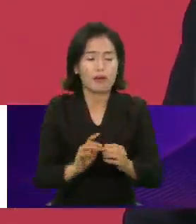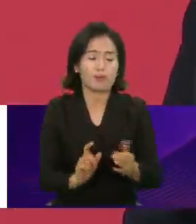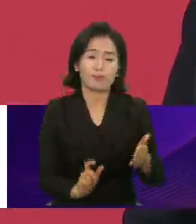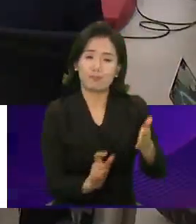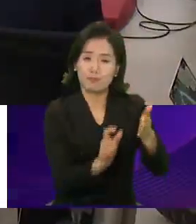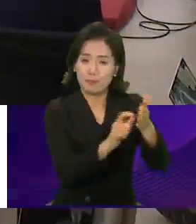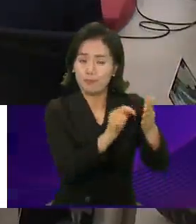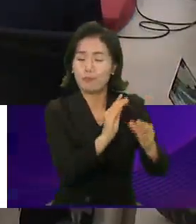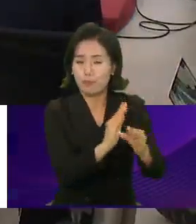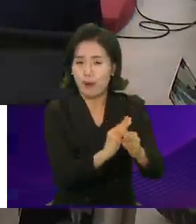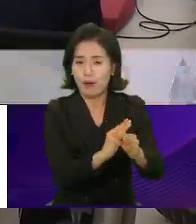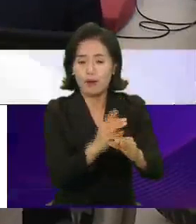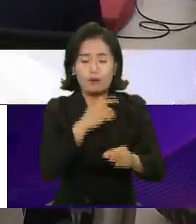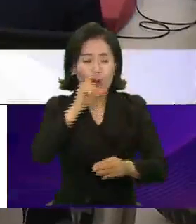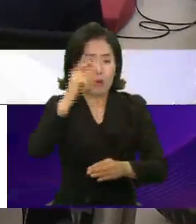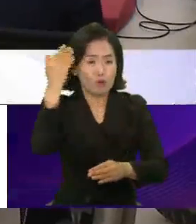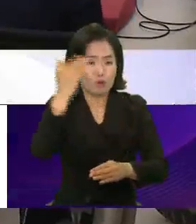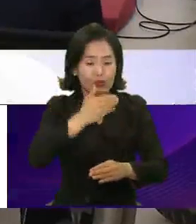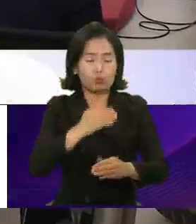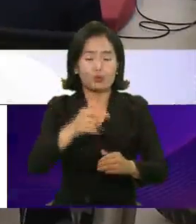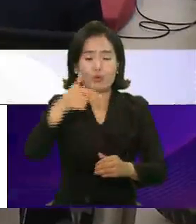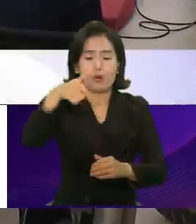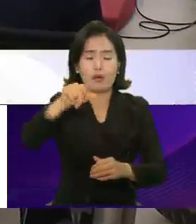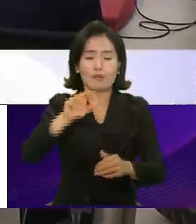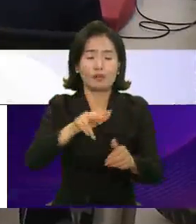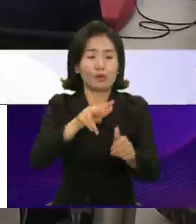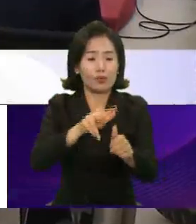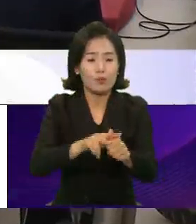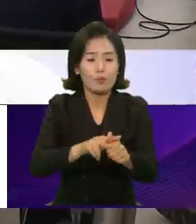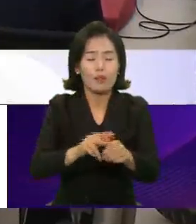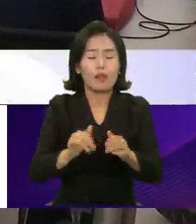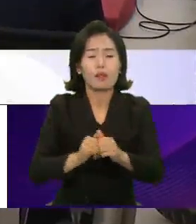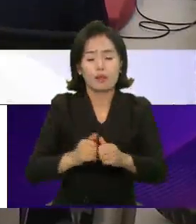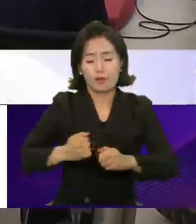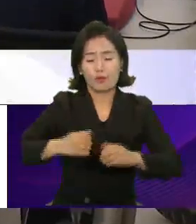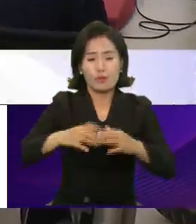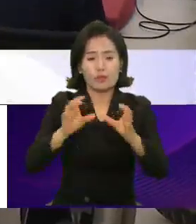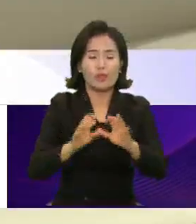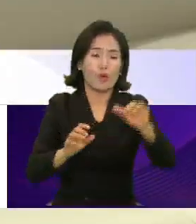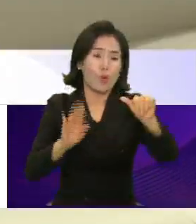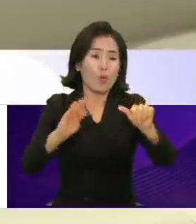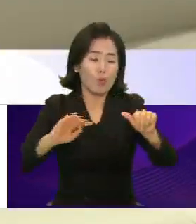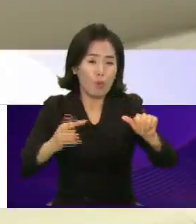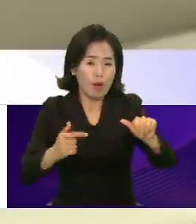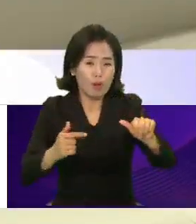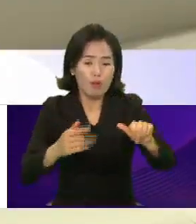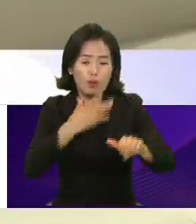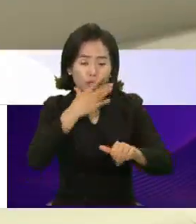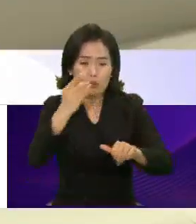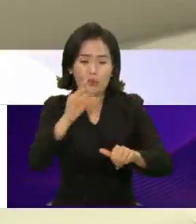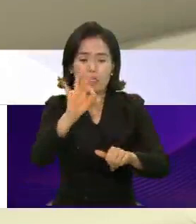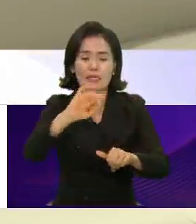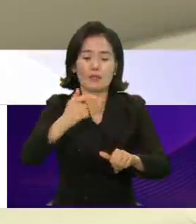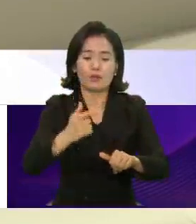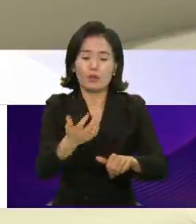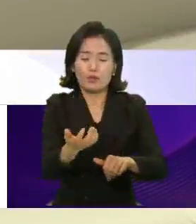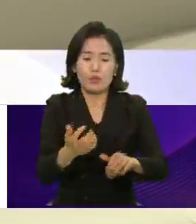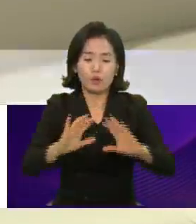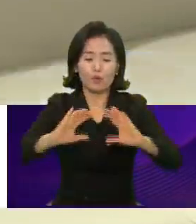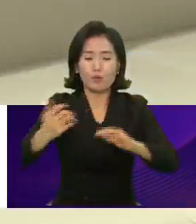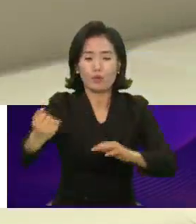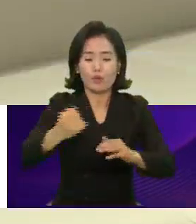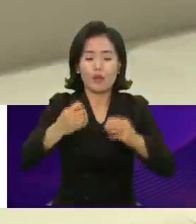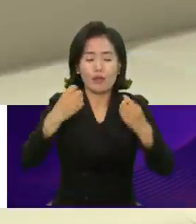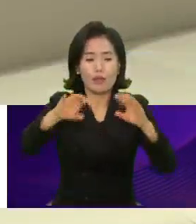배치됐습니다. 여수 출신인 강선영 전 육군 항공작전사령관이 5번에, 순천 출신인 임요한 전